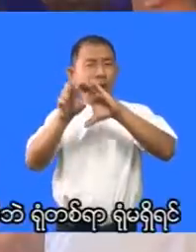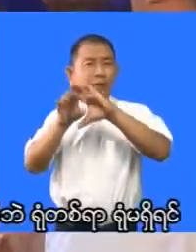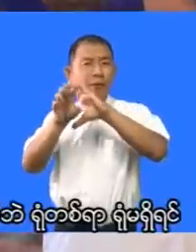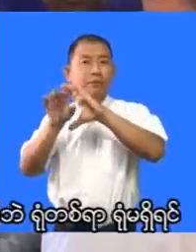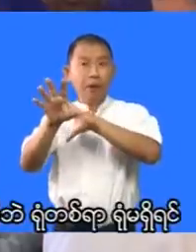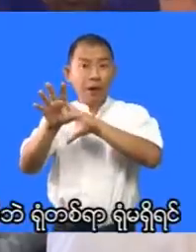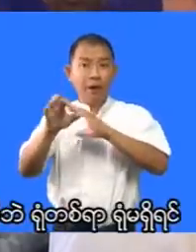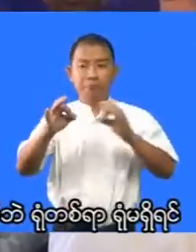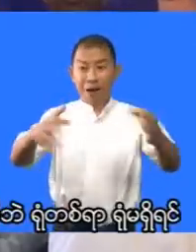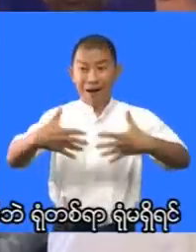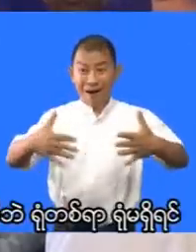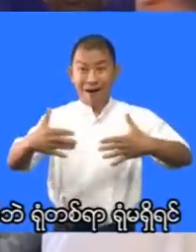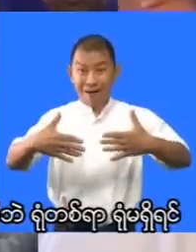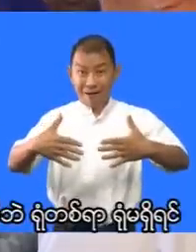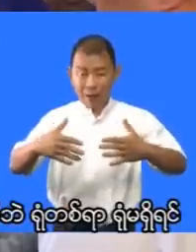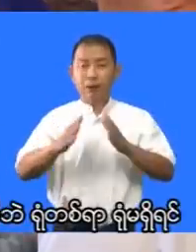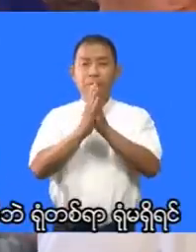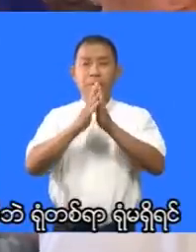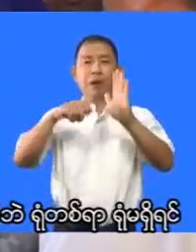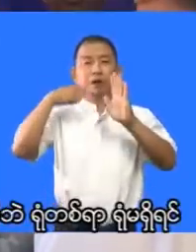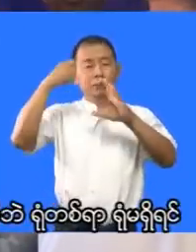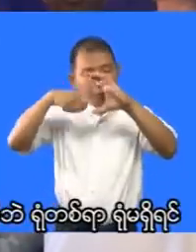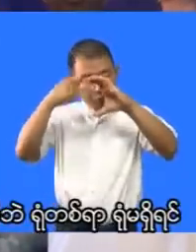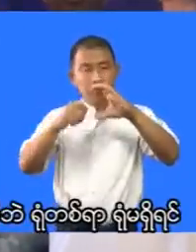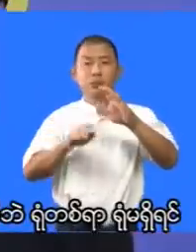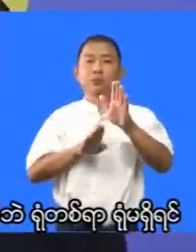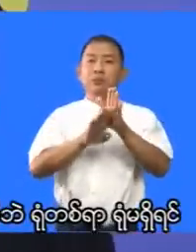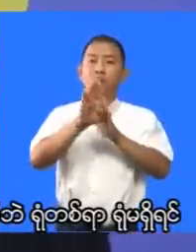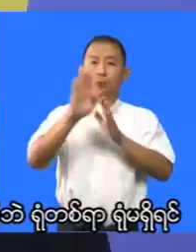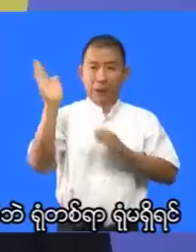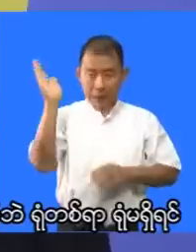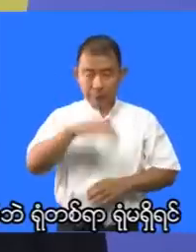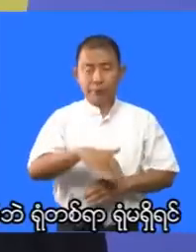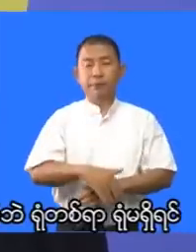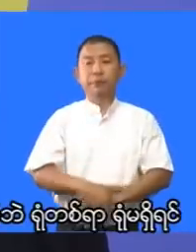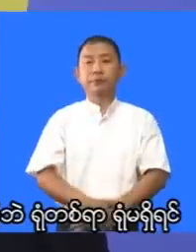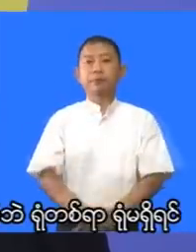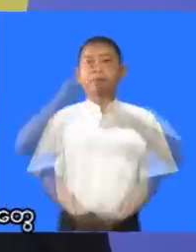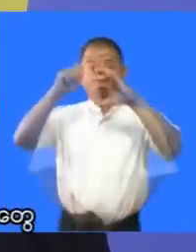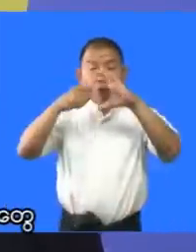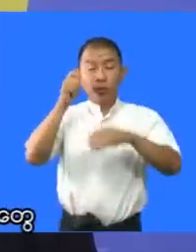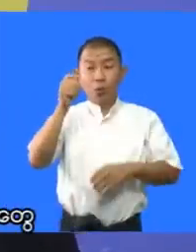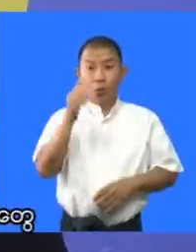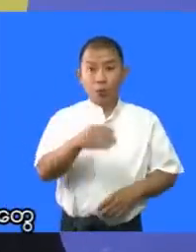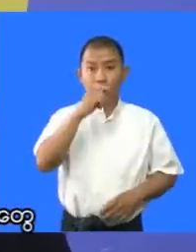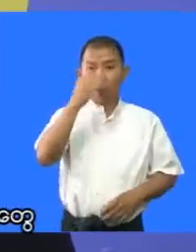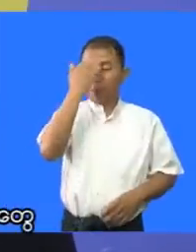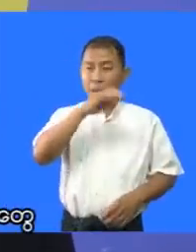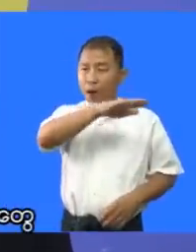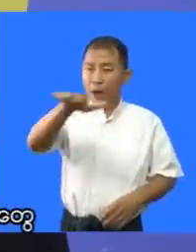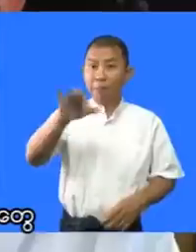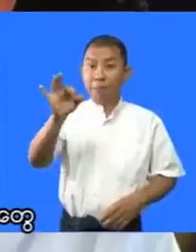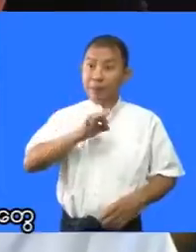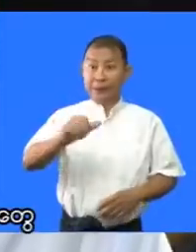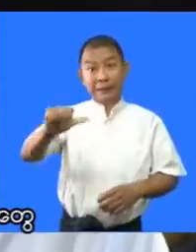များများဖော်ပေးနိုင်မှာတစ်ဖက်ကလည်းကျွန်တော်တို့ကဒါကိုပံ့ပိုးရရောက်မယ်လို ့ကျွန်တော်ကြည့်တယ်ရုပ်ရှင်ရုပ် အဲ့ဒါကြောင့်ကျွန်တော်ယုံတရား ရုပ် မရှိရင်ကျွန်တော်ပတ်စံမရဘူးအဲ့တော့